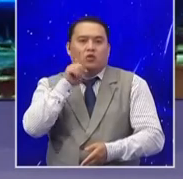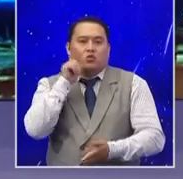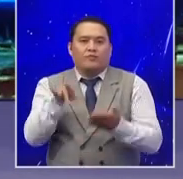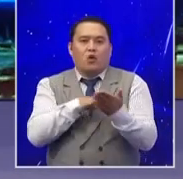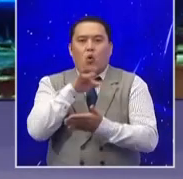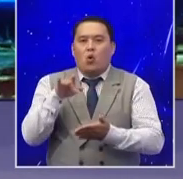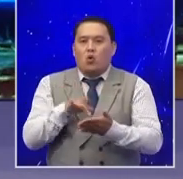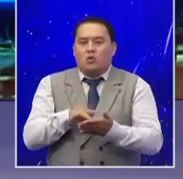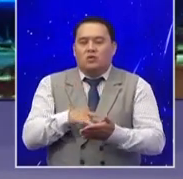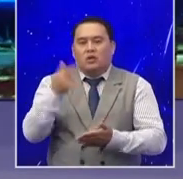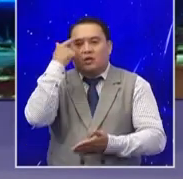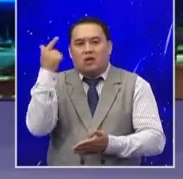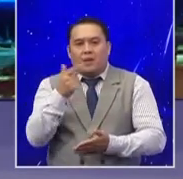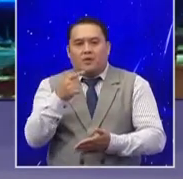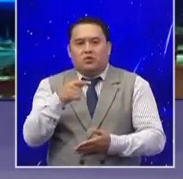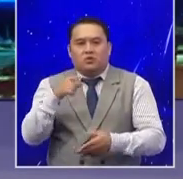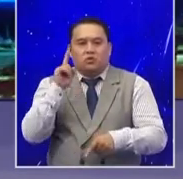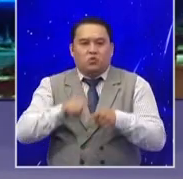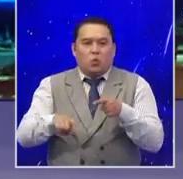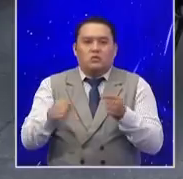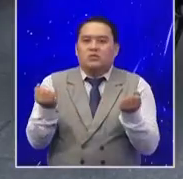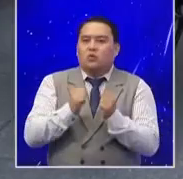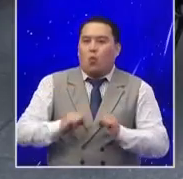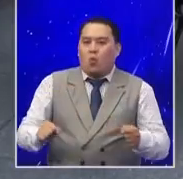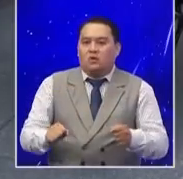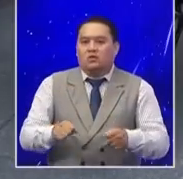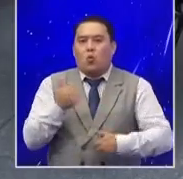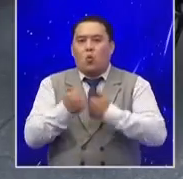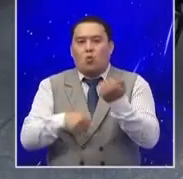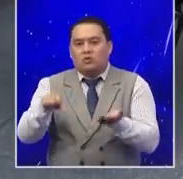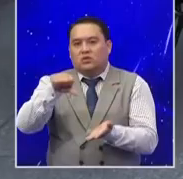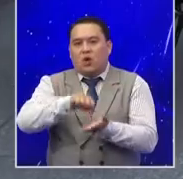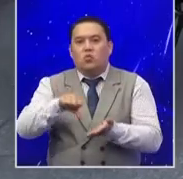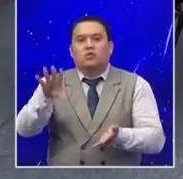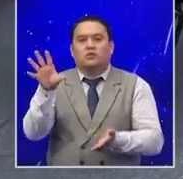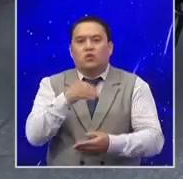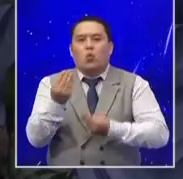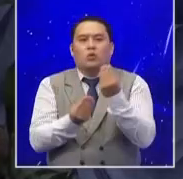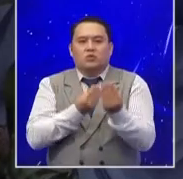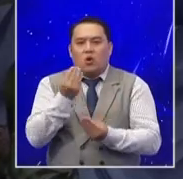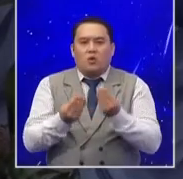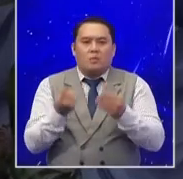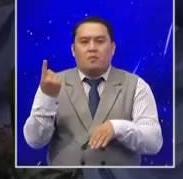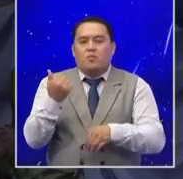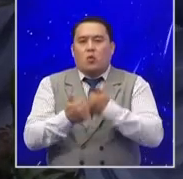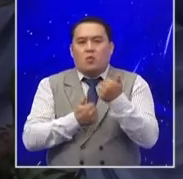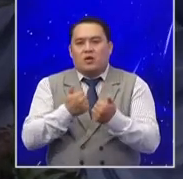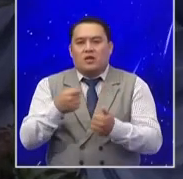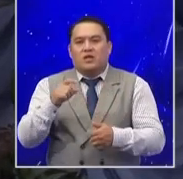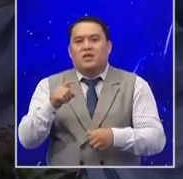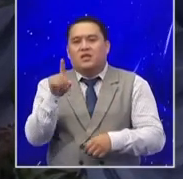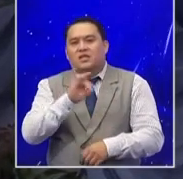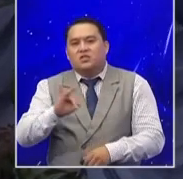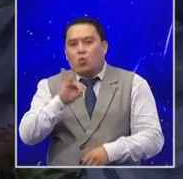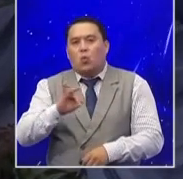Моногорода. Смекалка, сообразительность и скорость – главные составляющие конкурса. Участники викторины боролись за первенство в познаниях